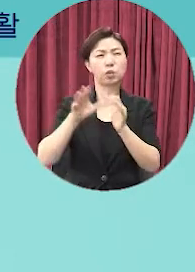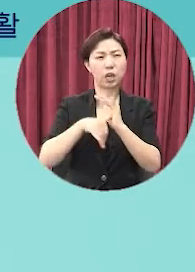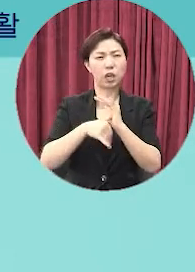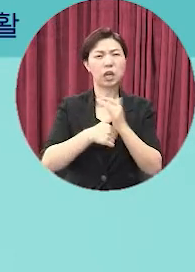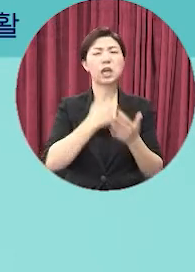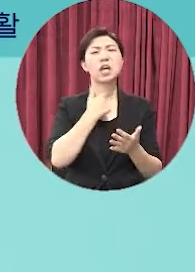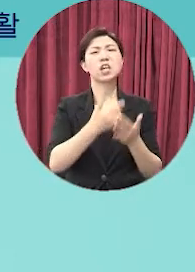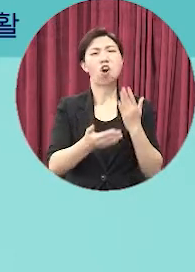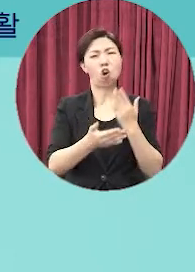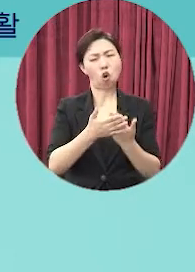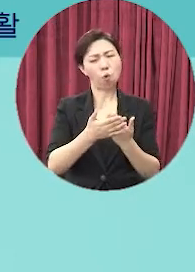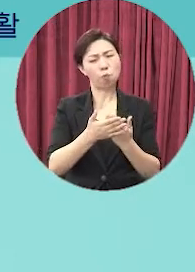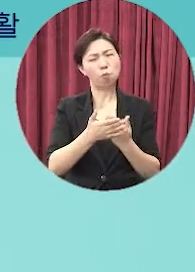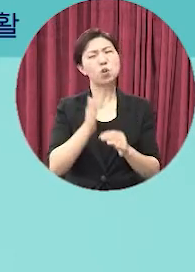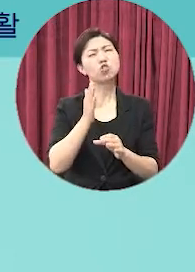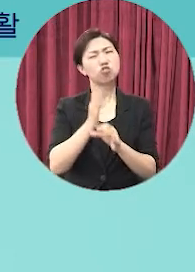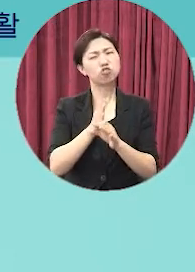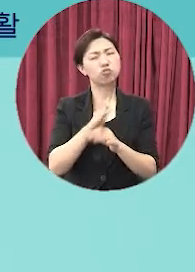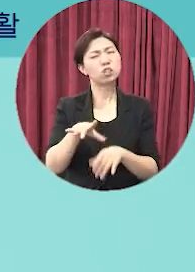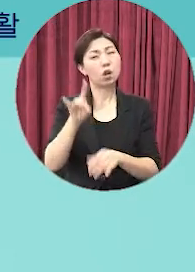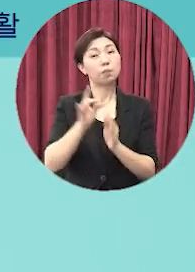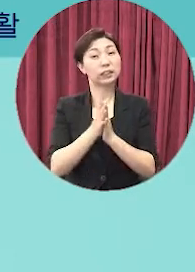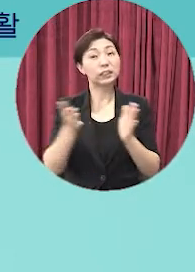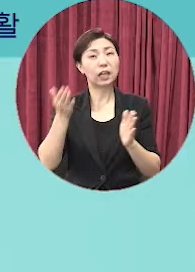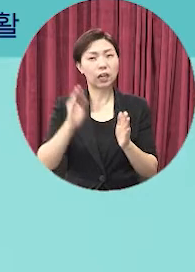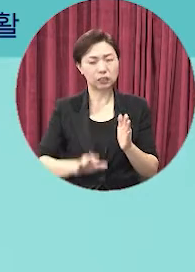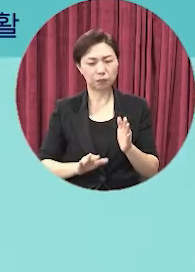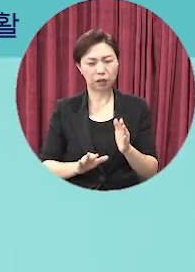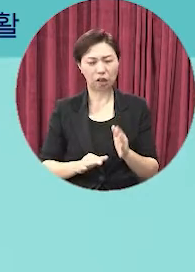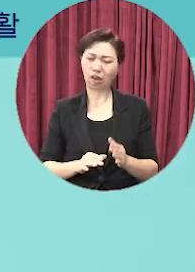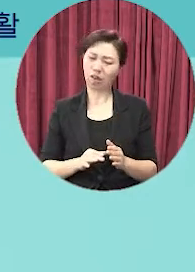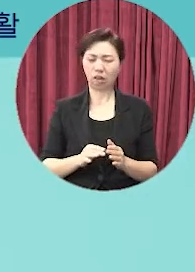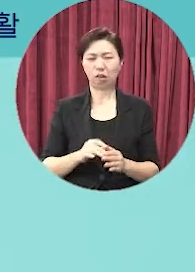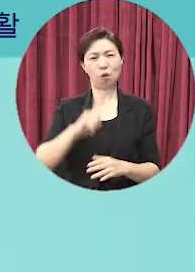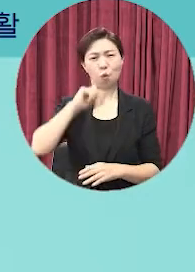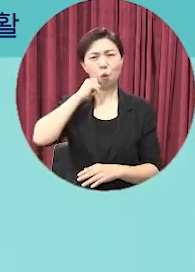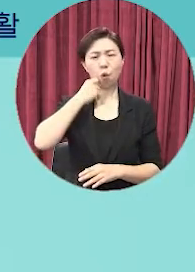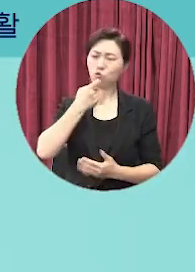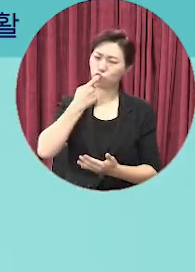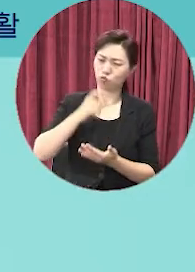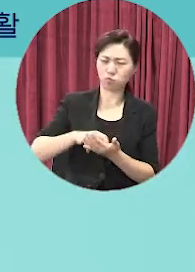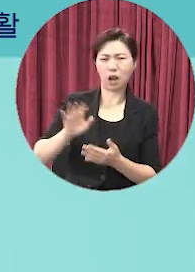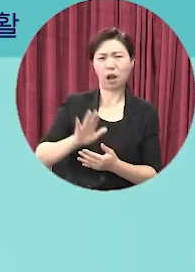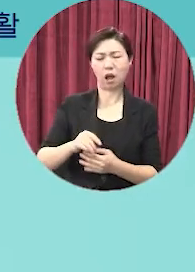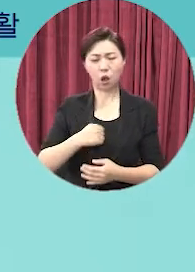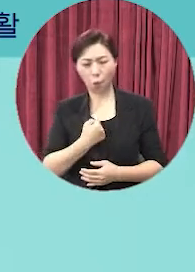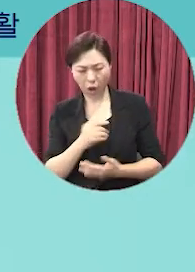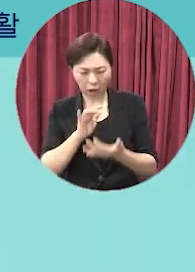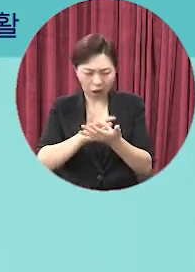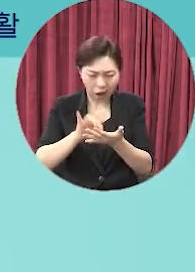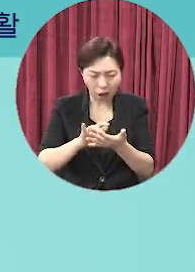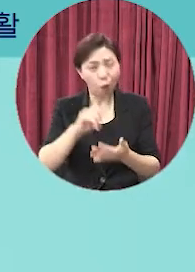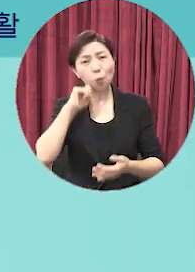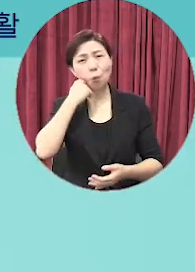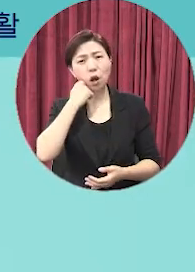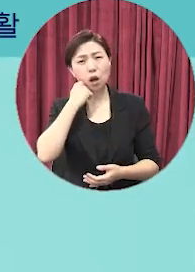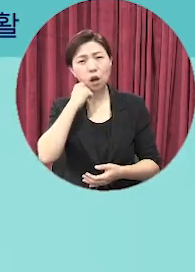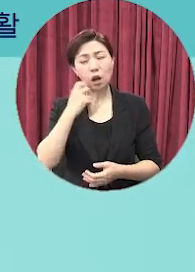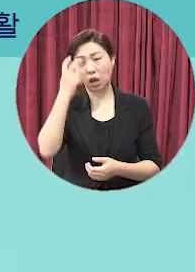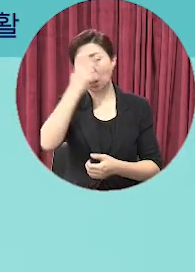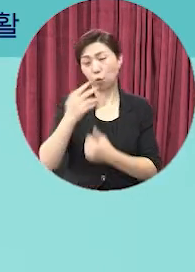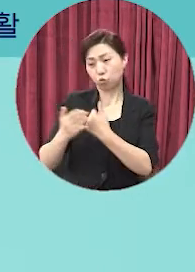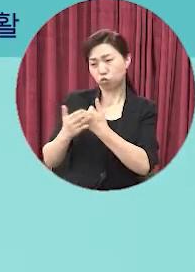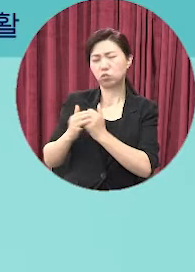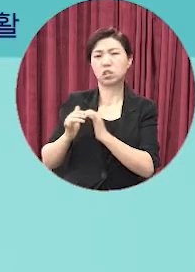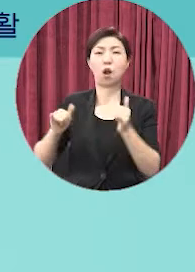하고 있지만은 상당히 쉽지 않고, 또 따라하기도 어렵고, 또 혼자서 하기는 어렵고, 또 보호자가 같이 있어야 되는 경우도